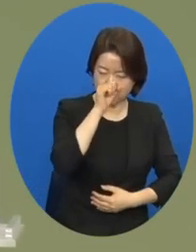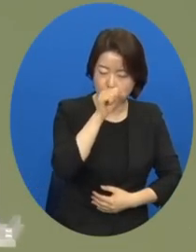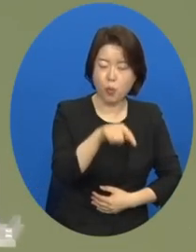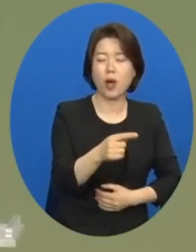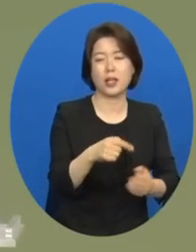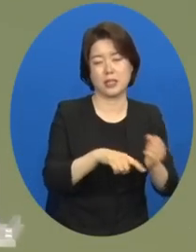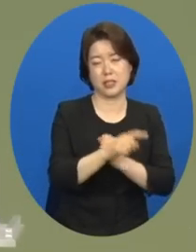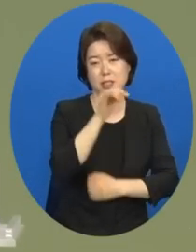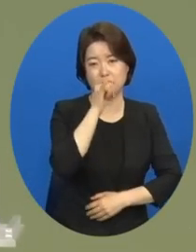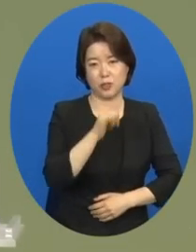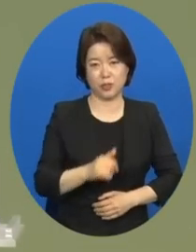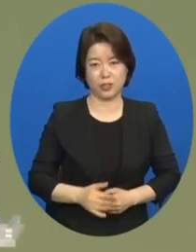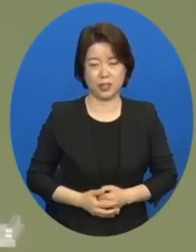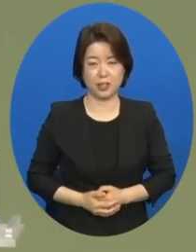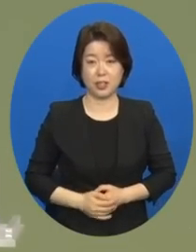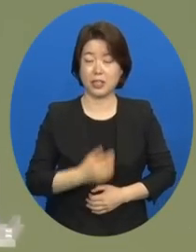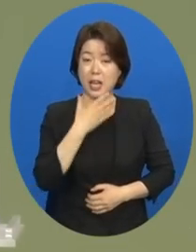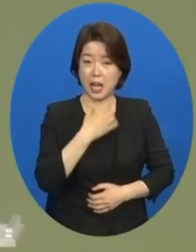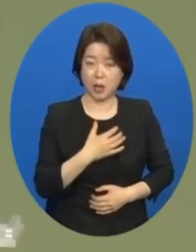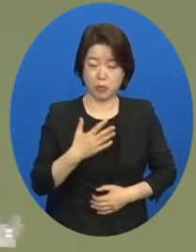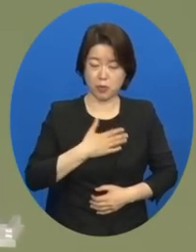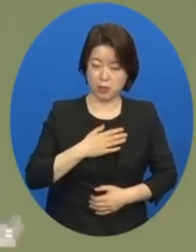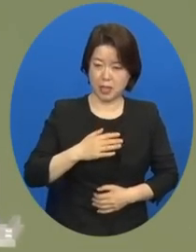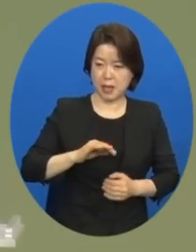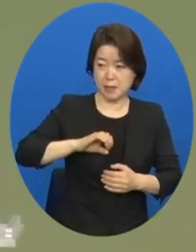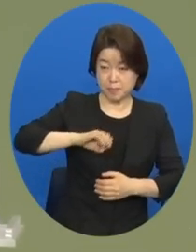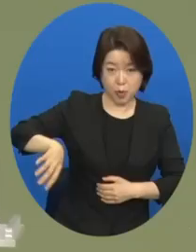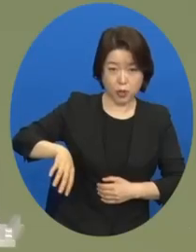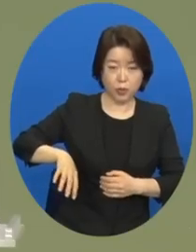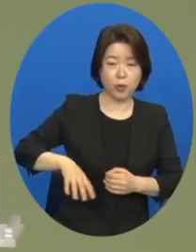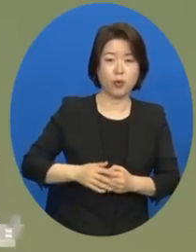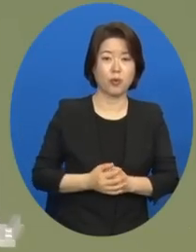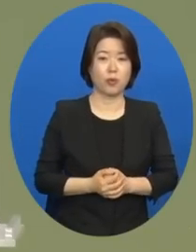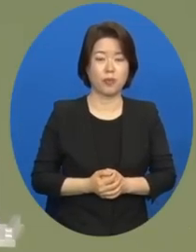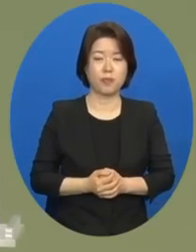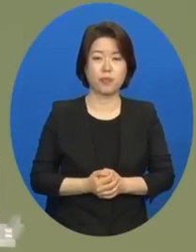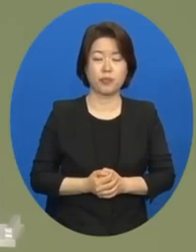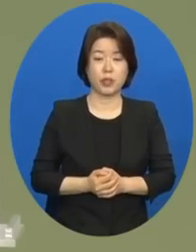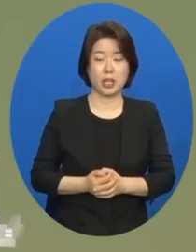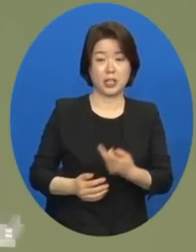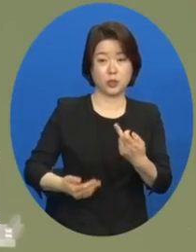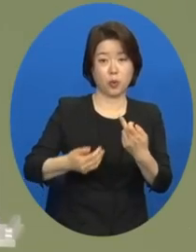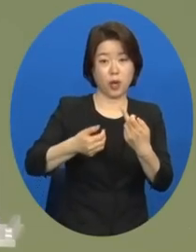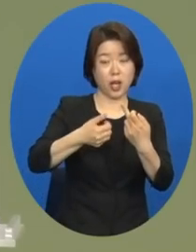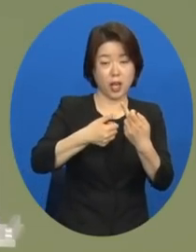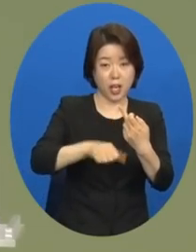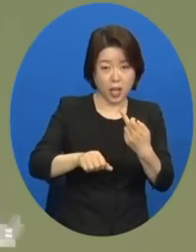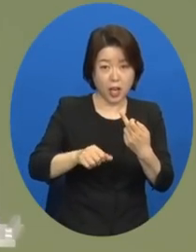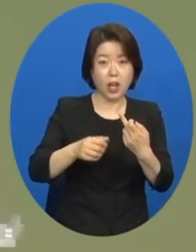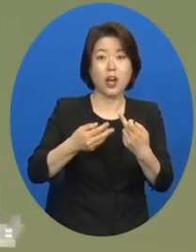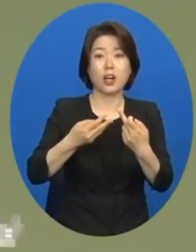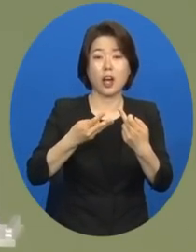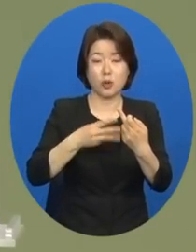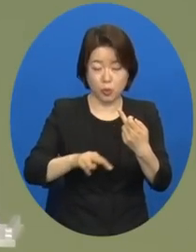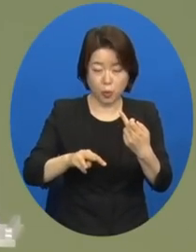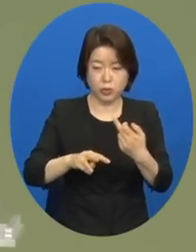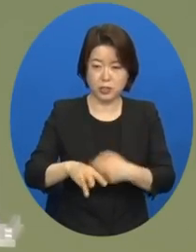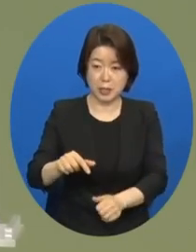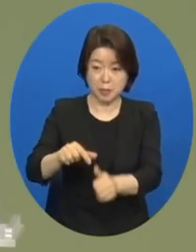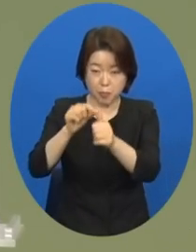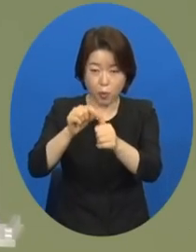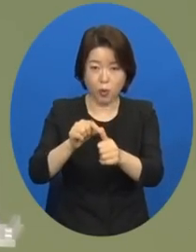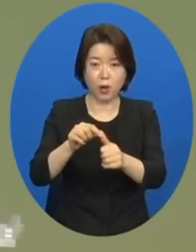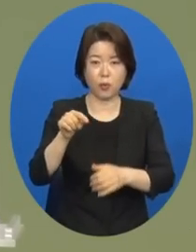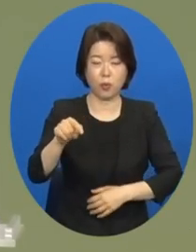뜻이기도 해요 게다가 아브라함은 자기를 버리고 떠난 조카 롯을 구하겠다고이 북부